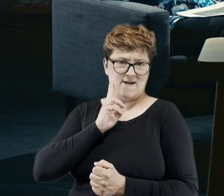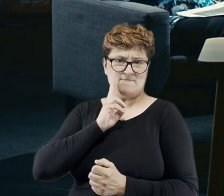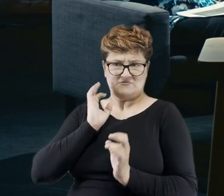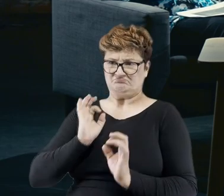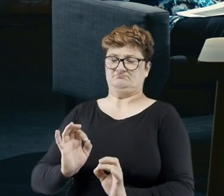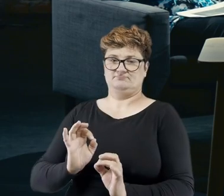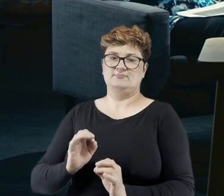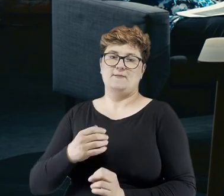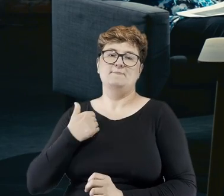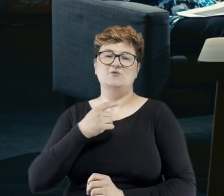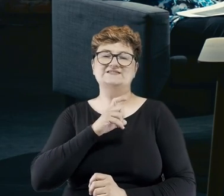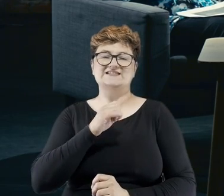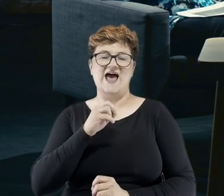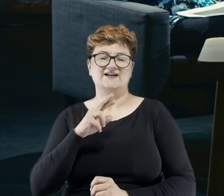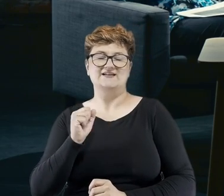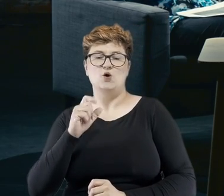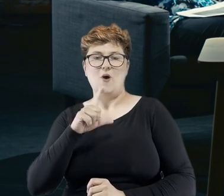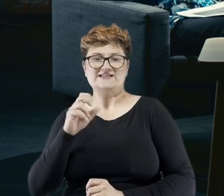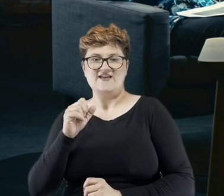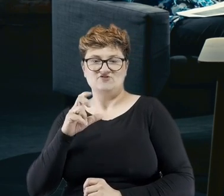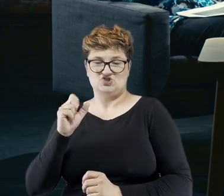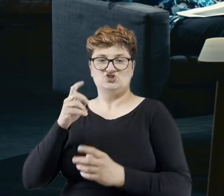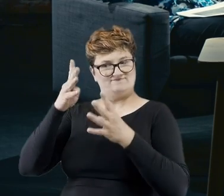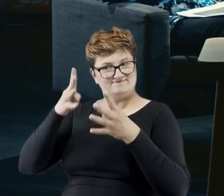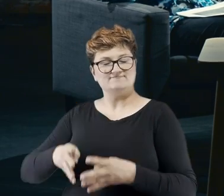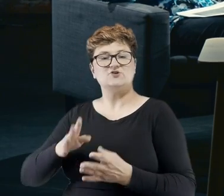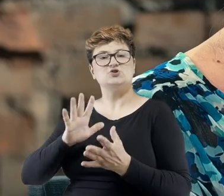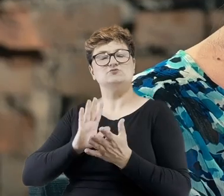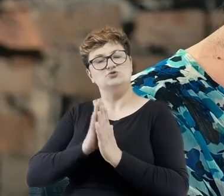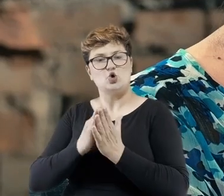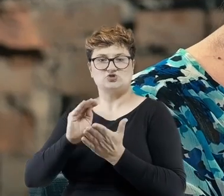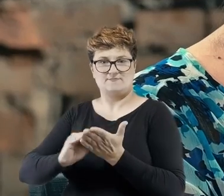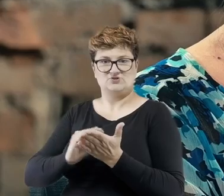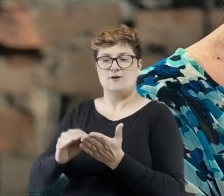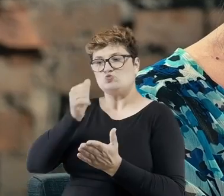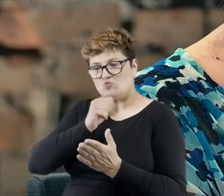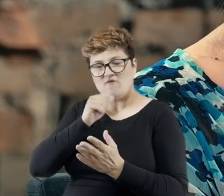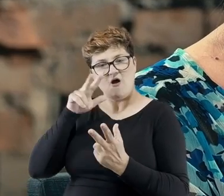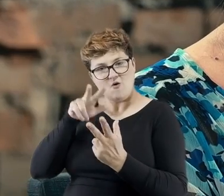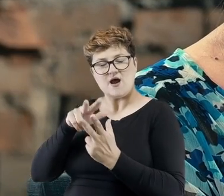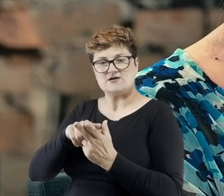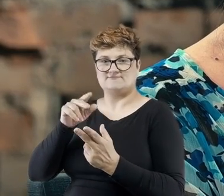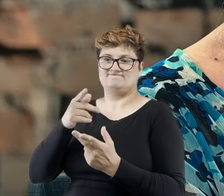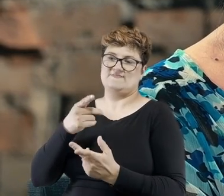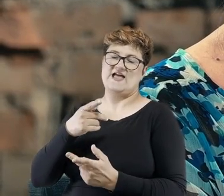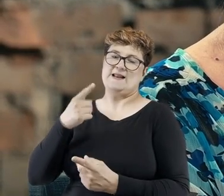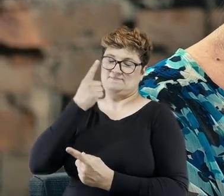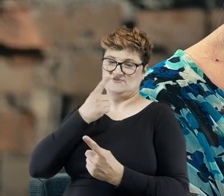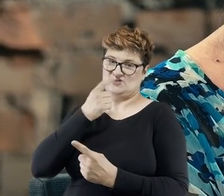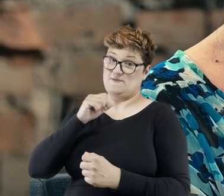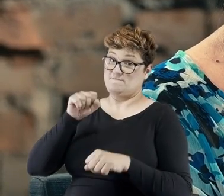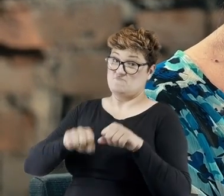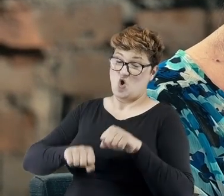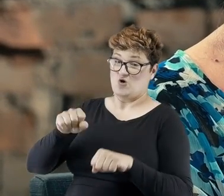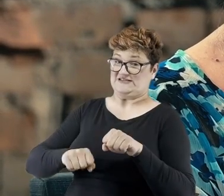książka o sprawie Gorgonowej Cezarego Wazerewicza, który próbował to zweryfikować jeszcze. Tak. Ale on uznał, że ten proces raczej